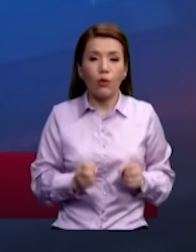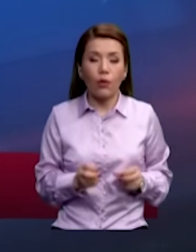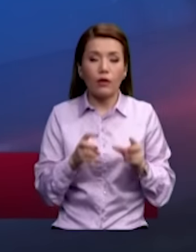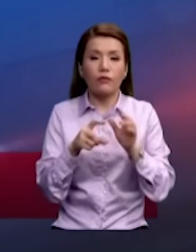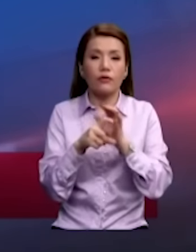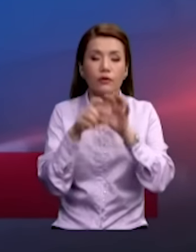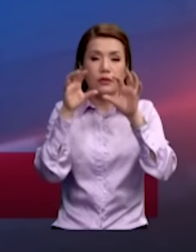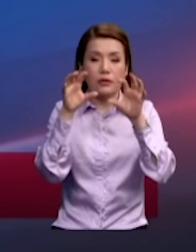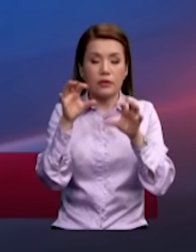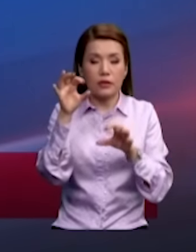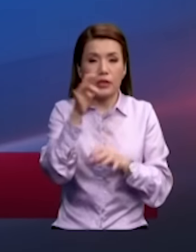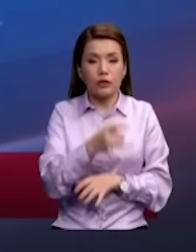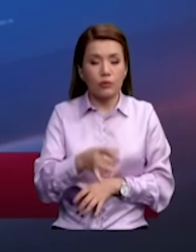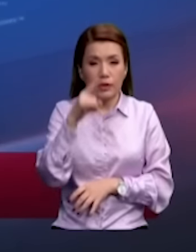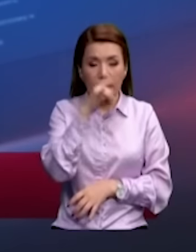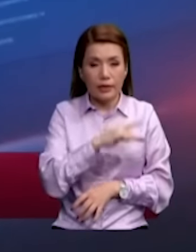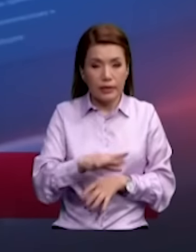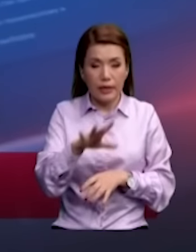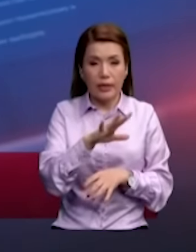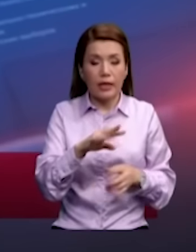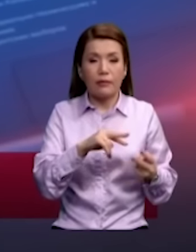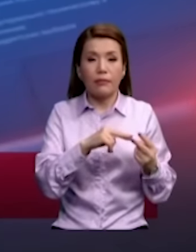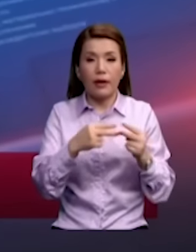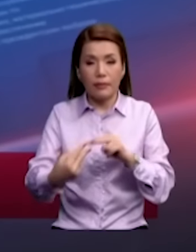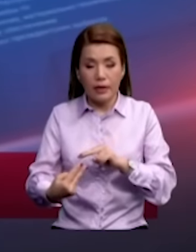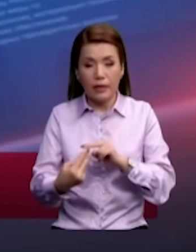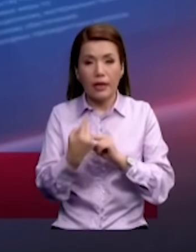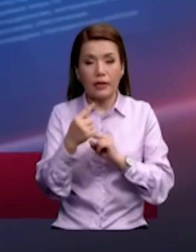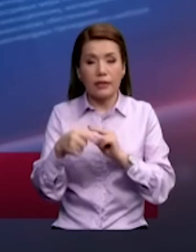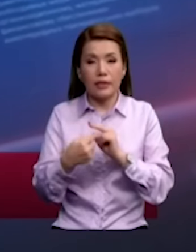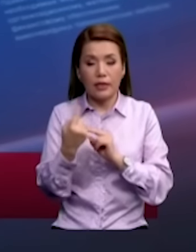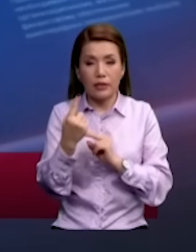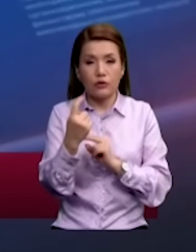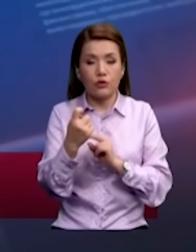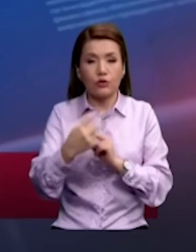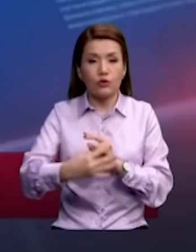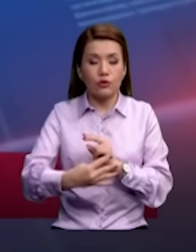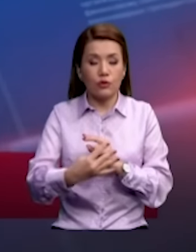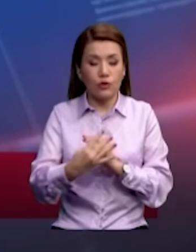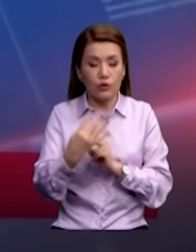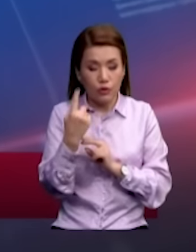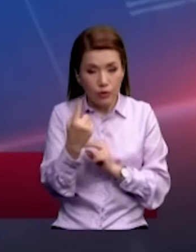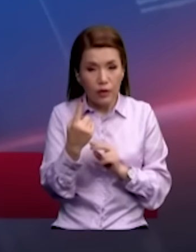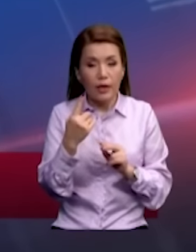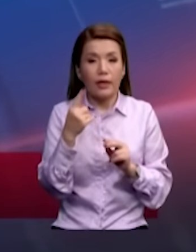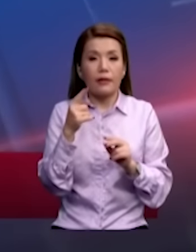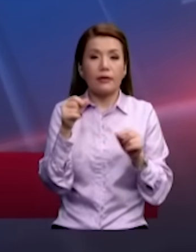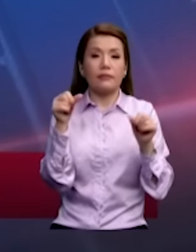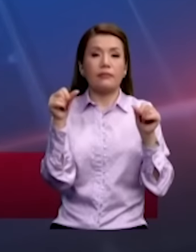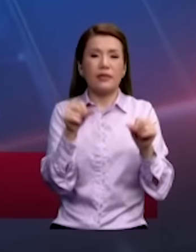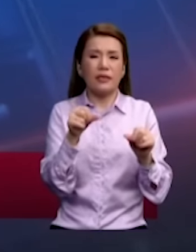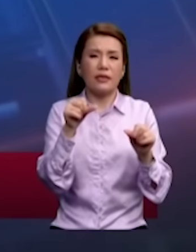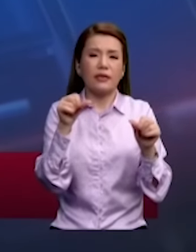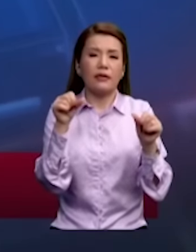кодекса Республики Казахстан на часть 1 статьи 104 Уголовного кодекса как причинение